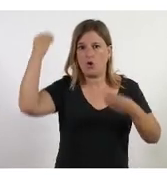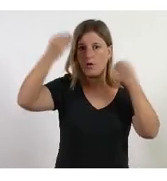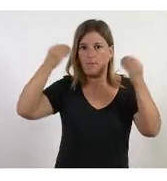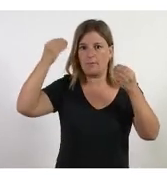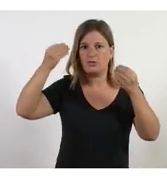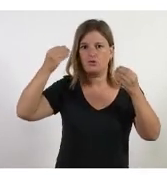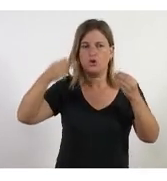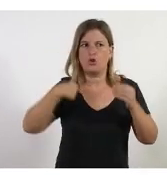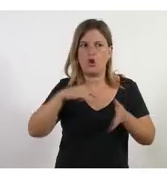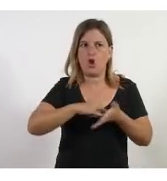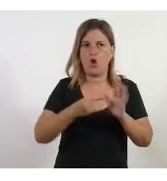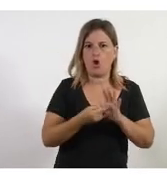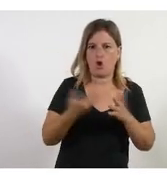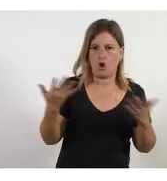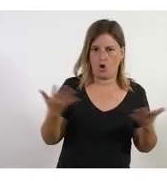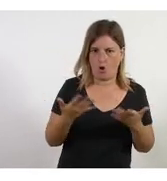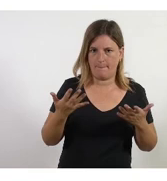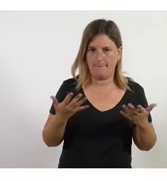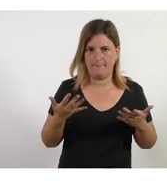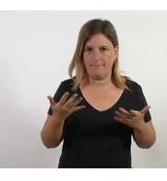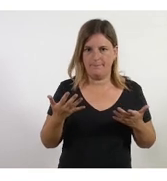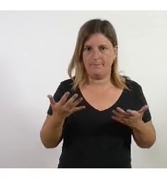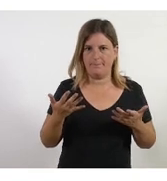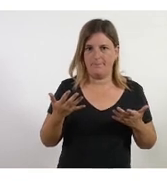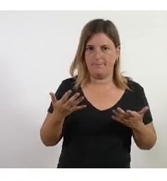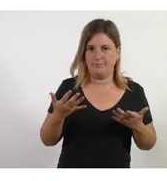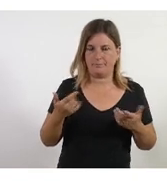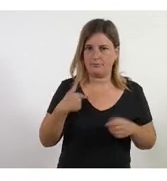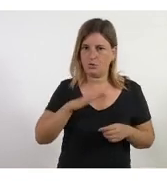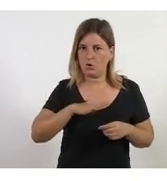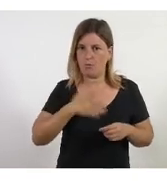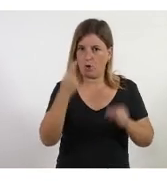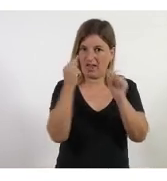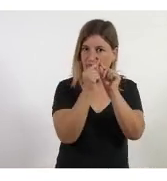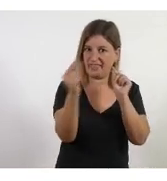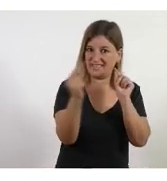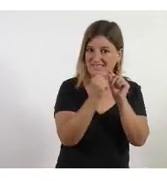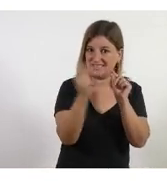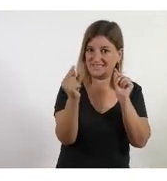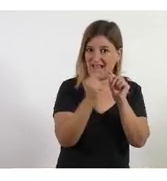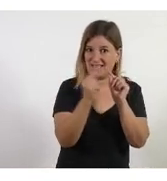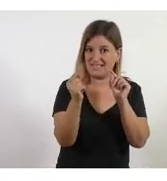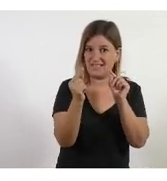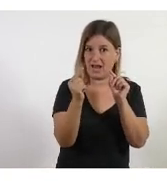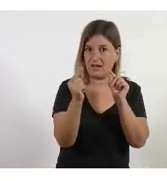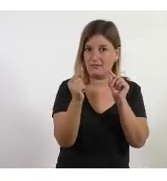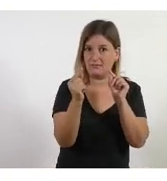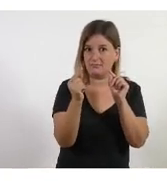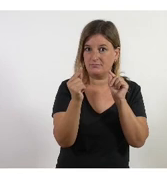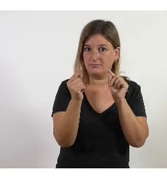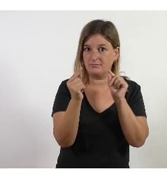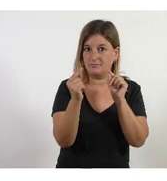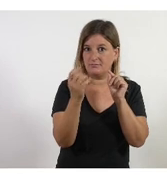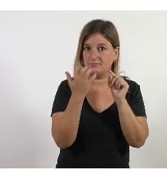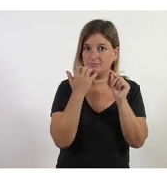s'obren. Què puc fer jo en aquest escenari? Puc virtualitzar, en el meu cas en concret us ho comparteixo, puc